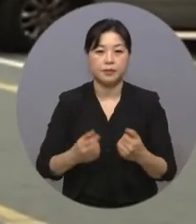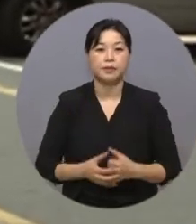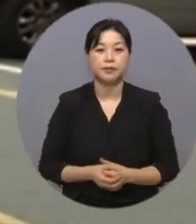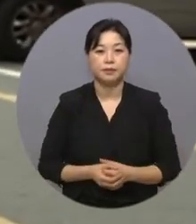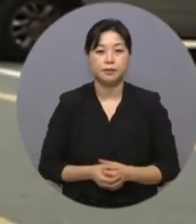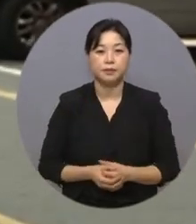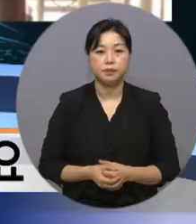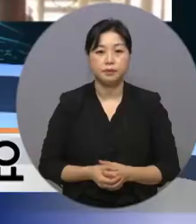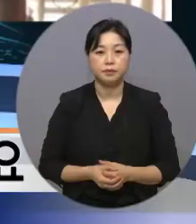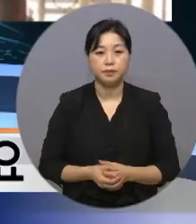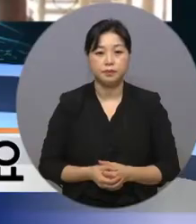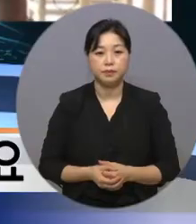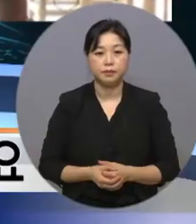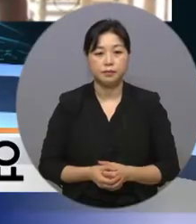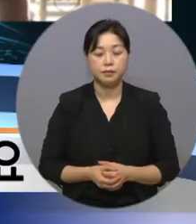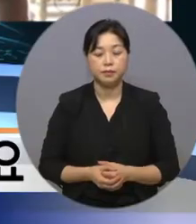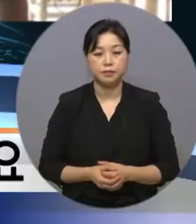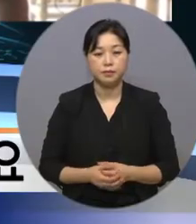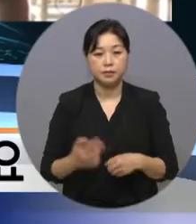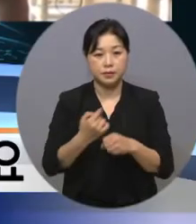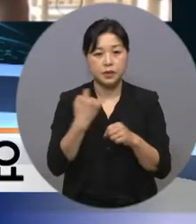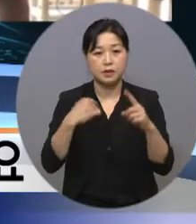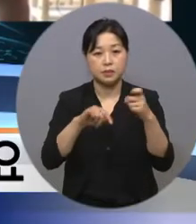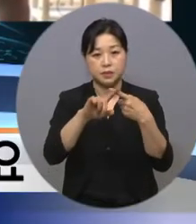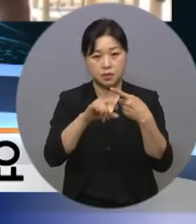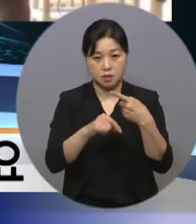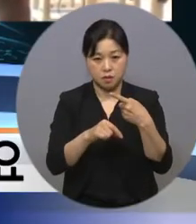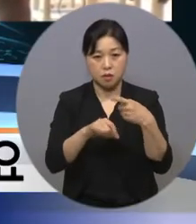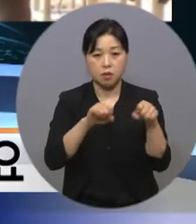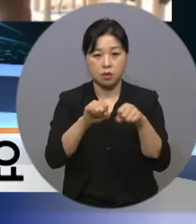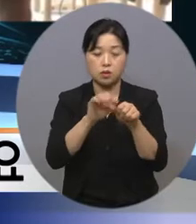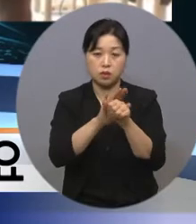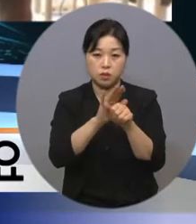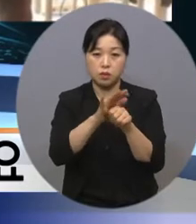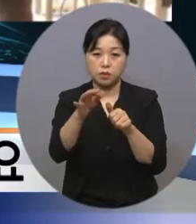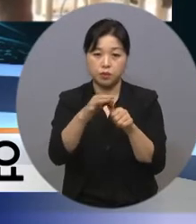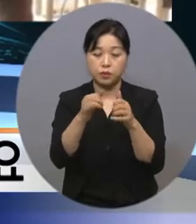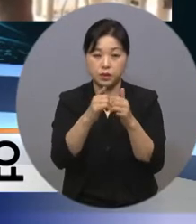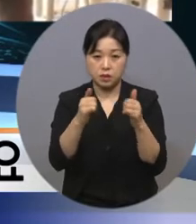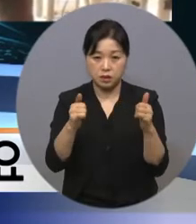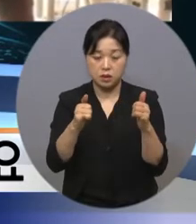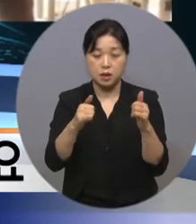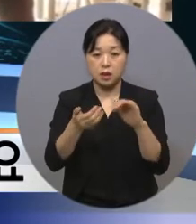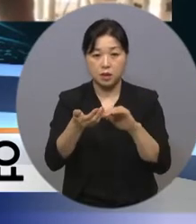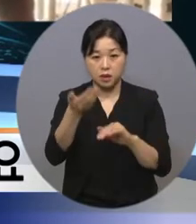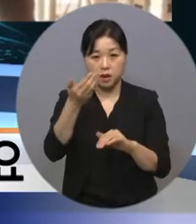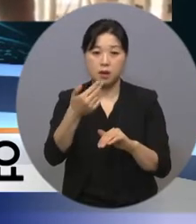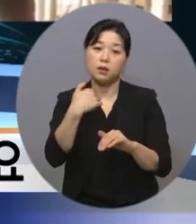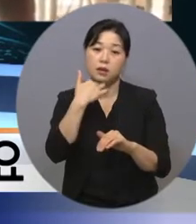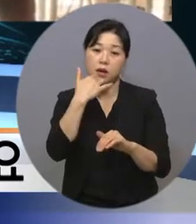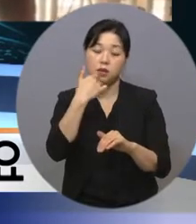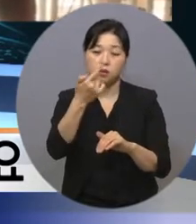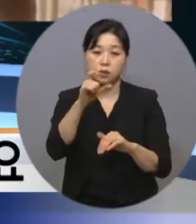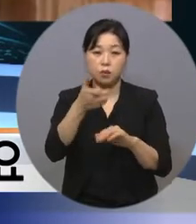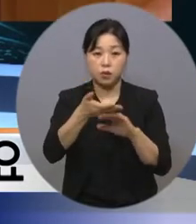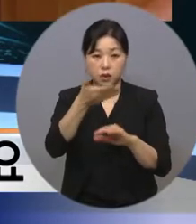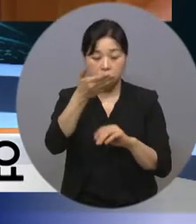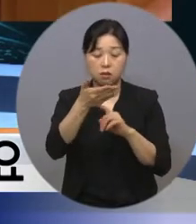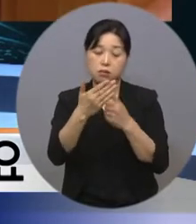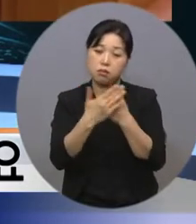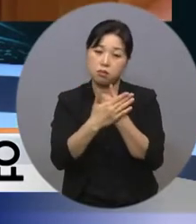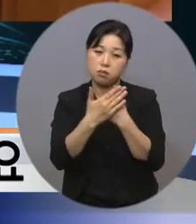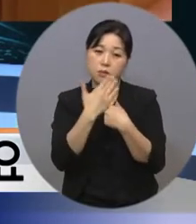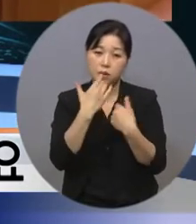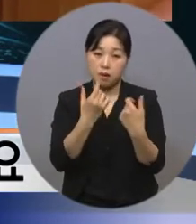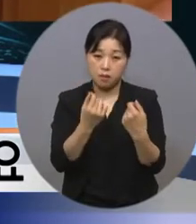박선용입니다. 지난해 11월 기존 활동지원수급자는 65세가 지나도 서비스를 계속 이용할